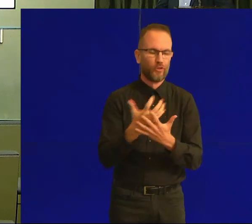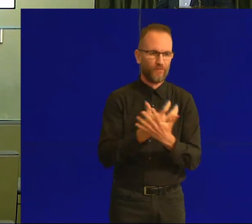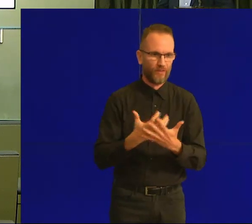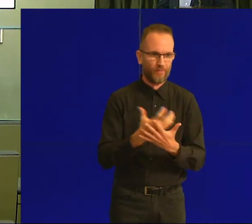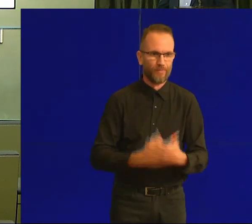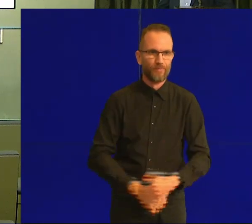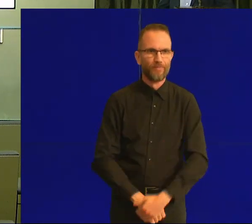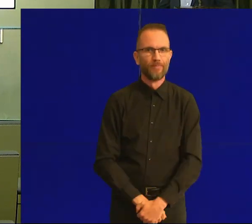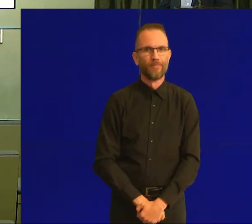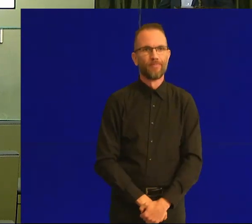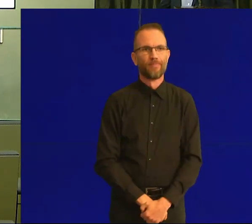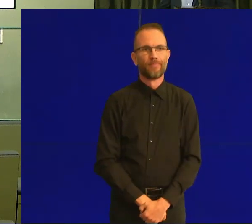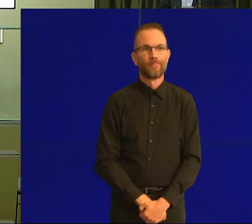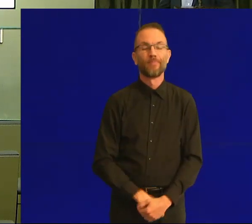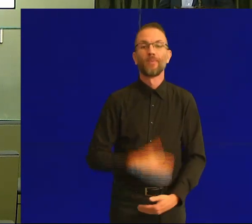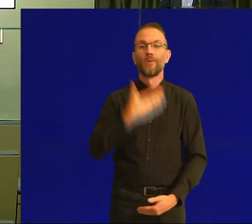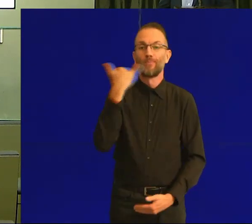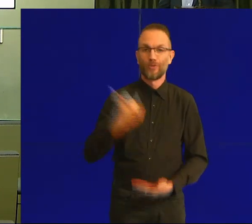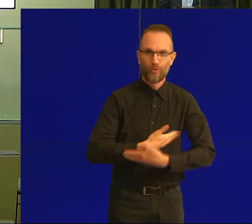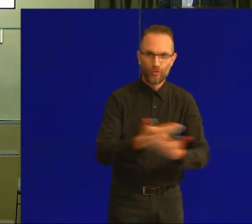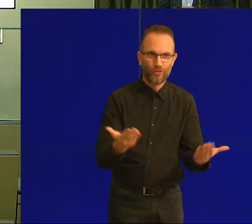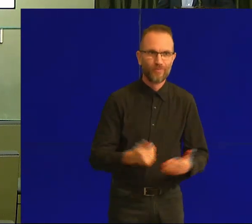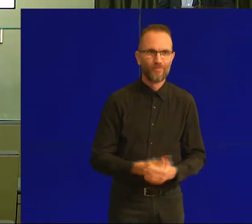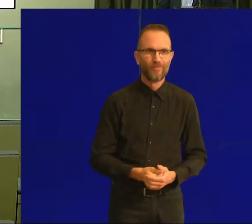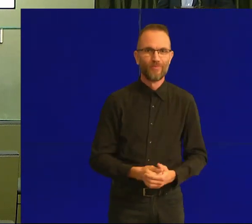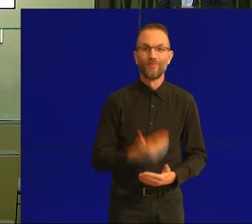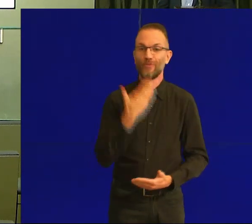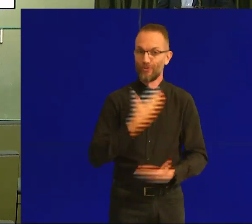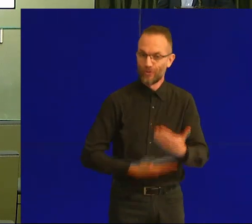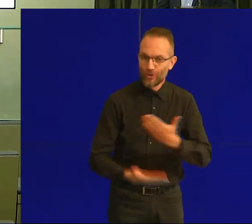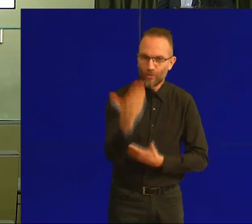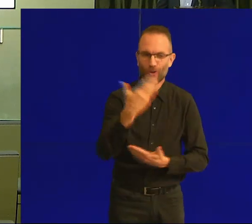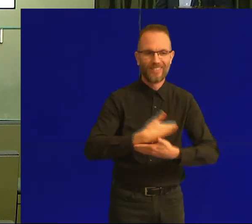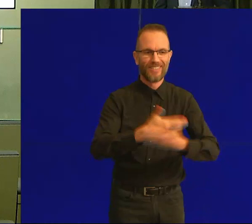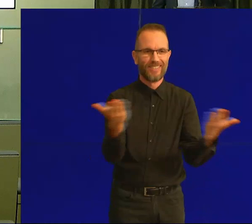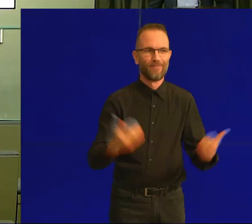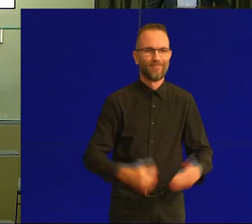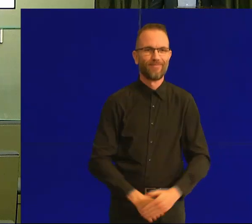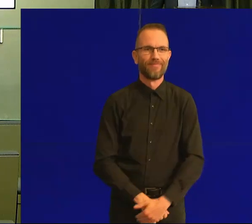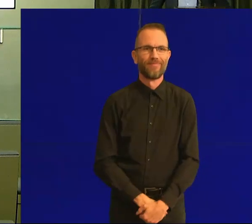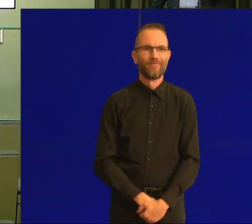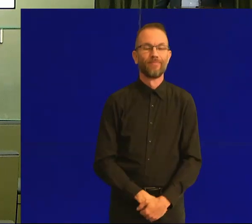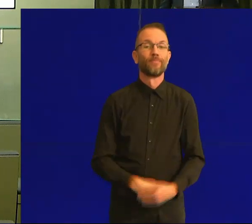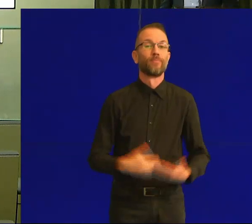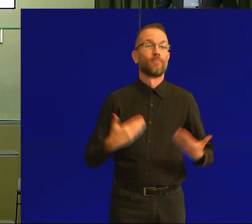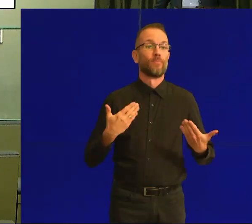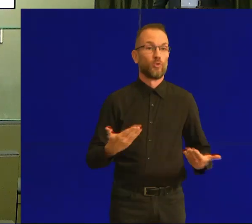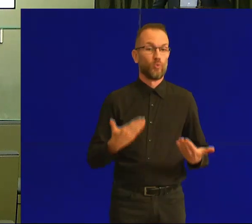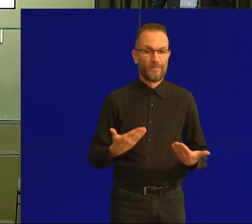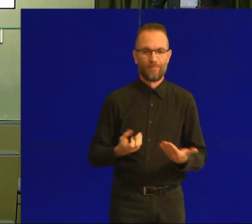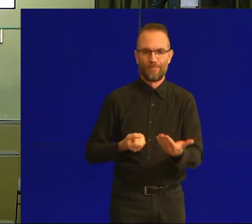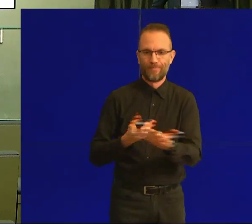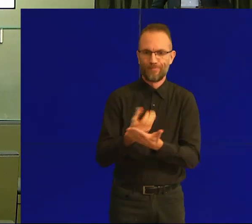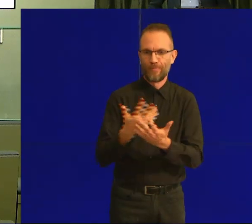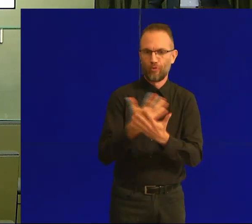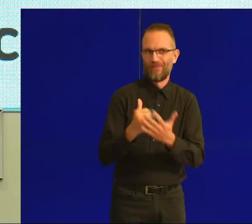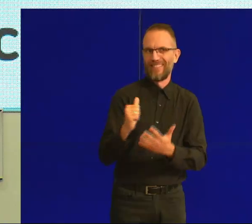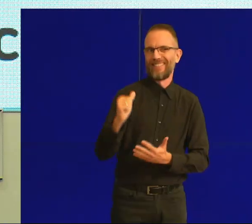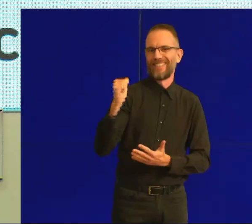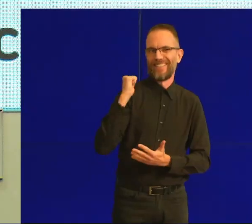bonjour à tous oui moyenne ils veulent nous aujourd'hui le point sur la situation d'hier donc du 17 avril